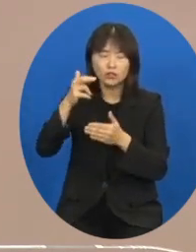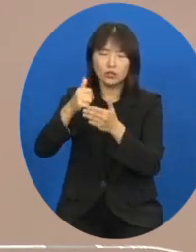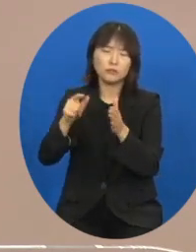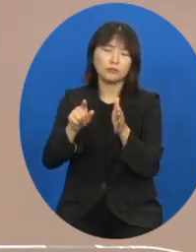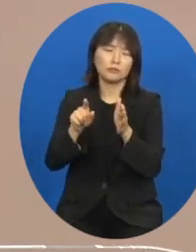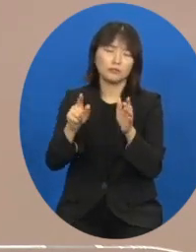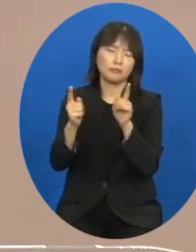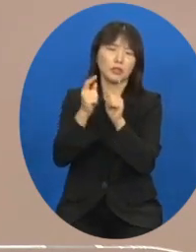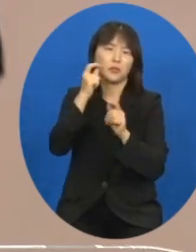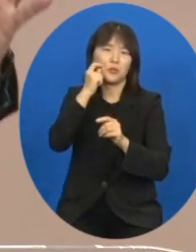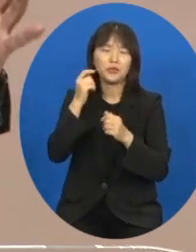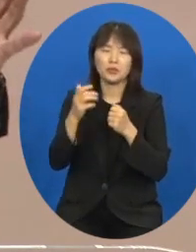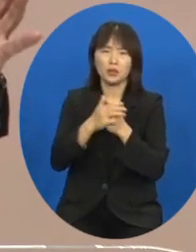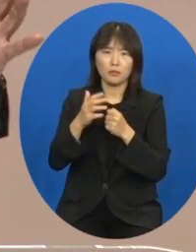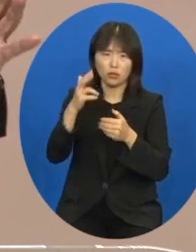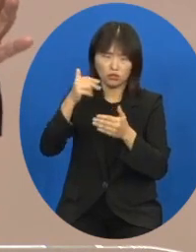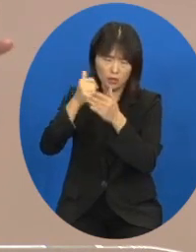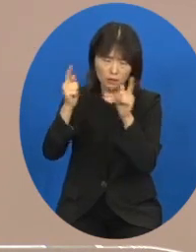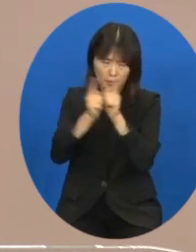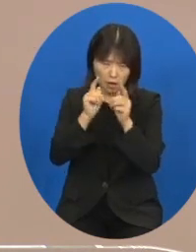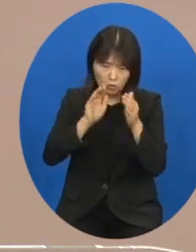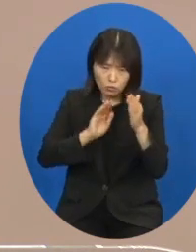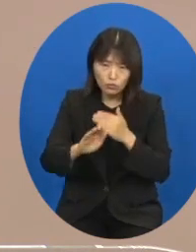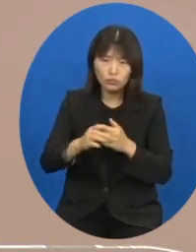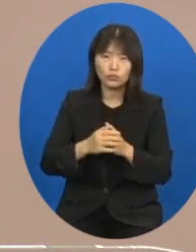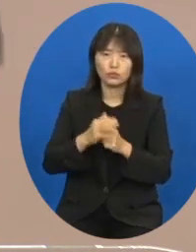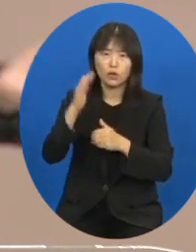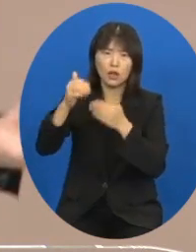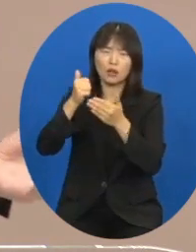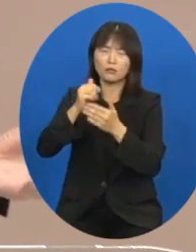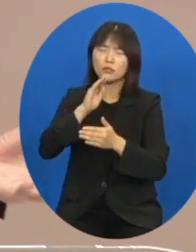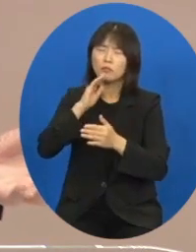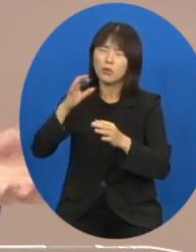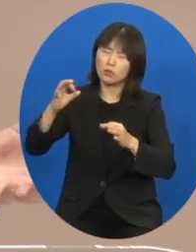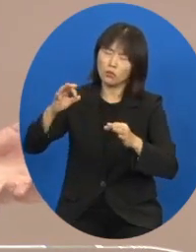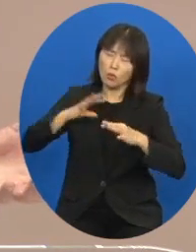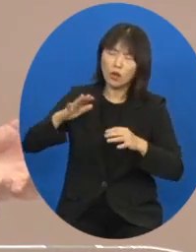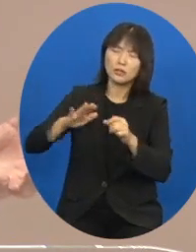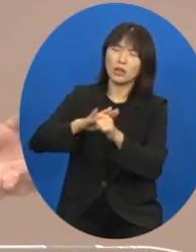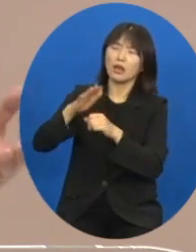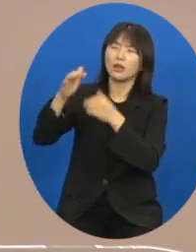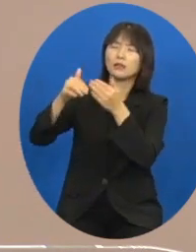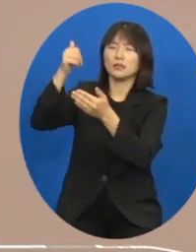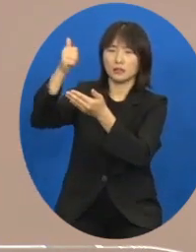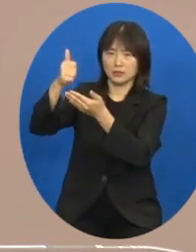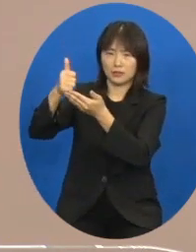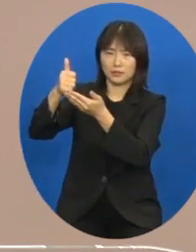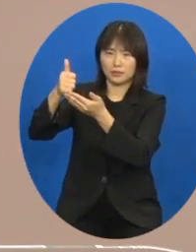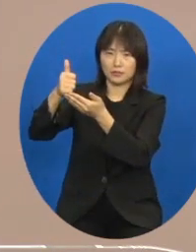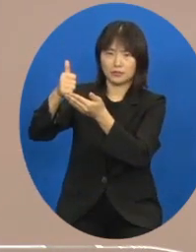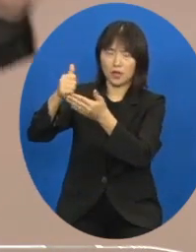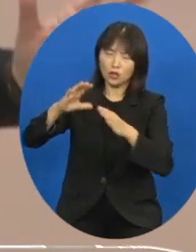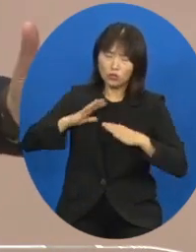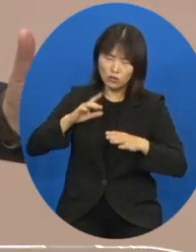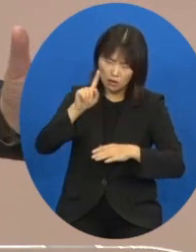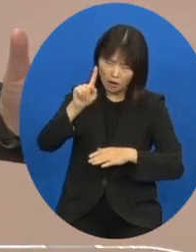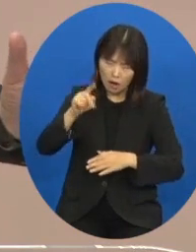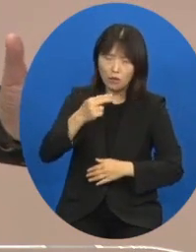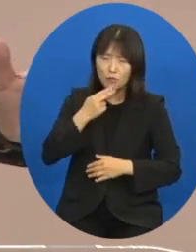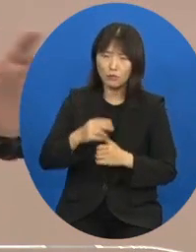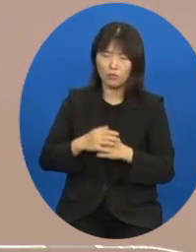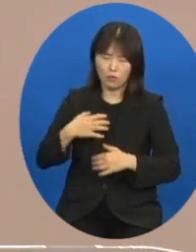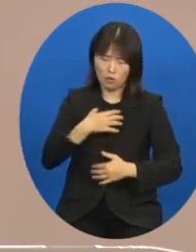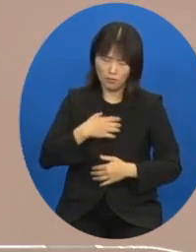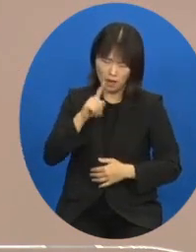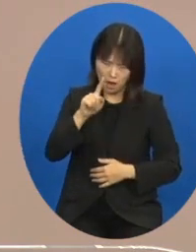거예요. 주님을 만나고 나면 하나님은 정말 놀라운 사랑의 하나님이시고 두려울 게 염려가